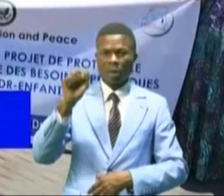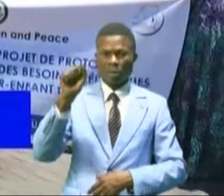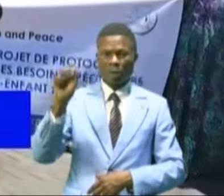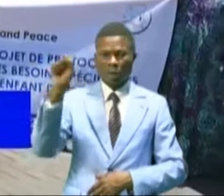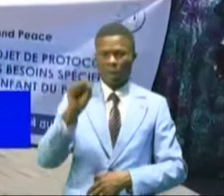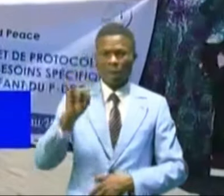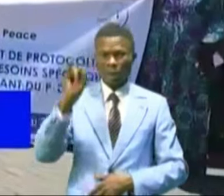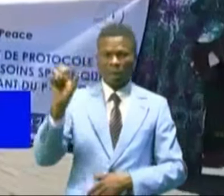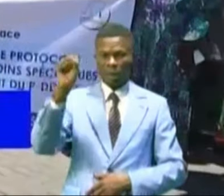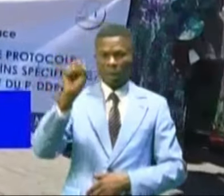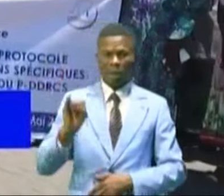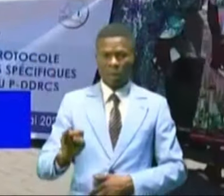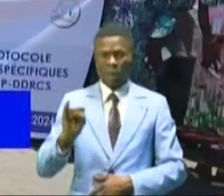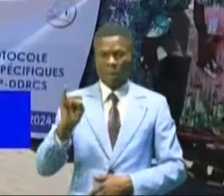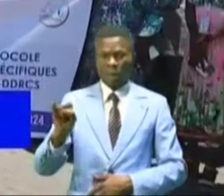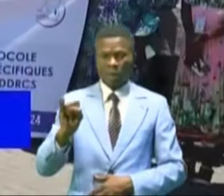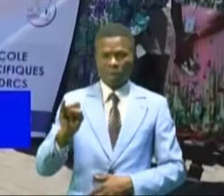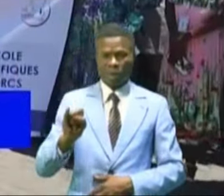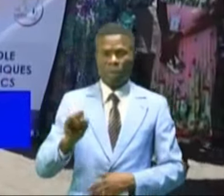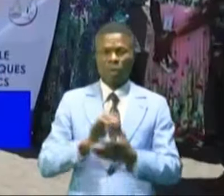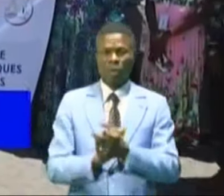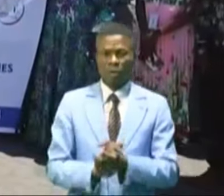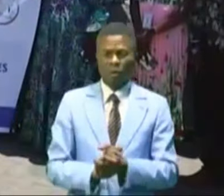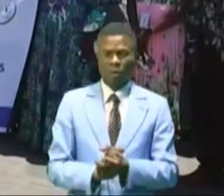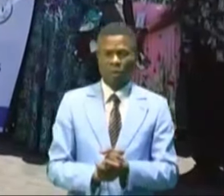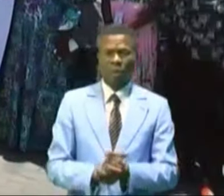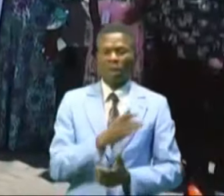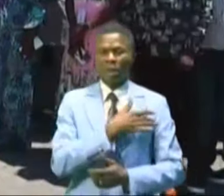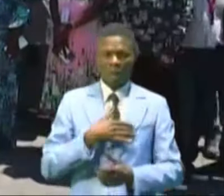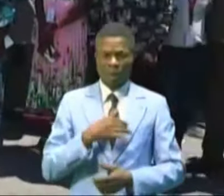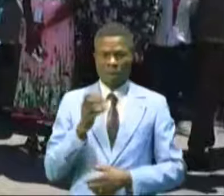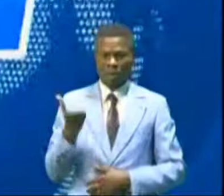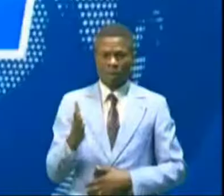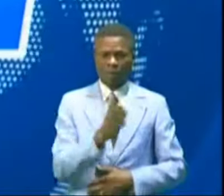dénommé Saouti Yetou Maïcha Yetou.